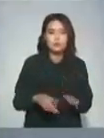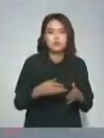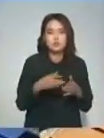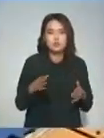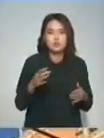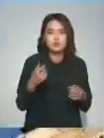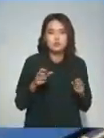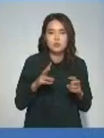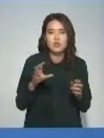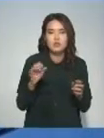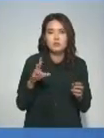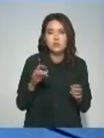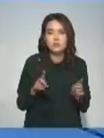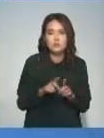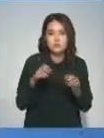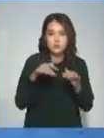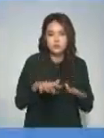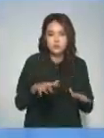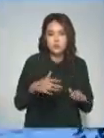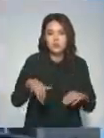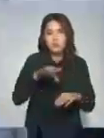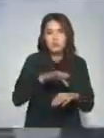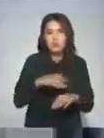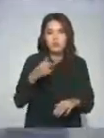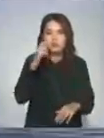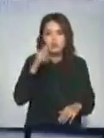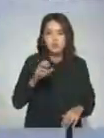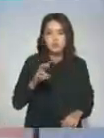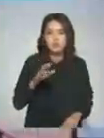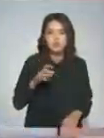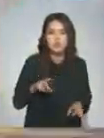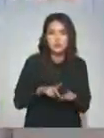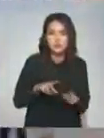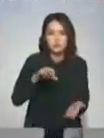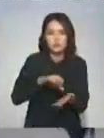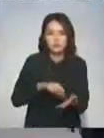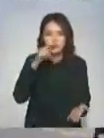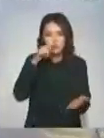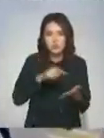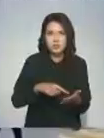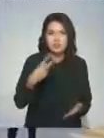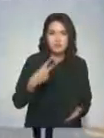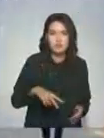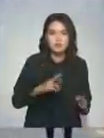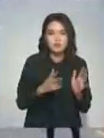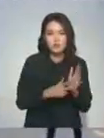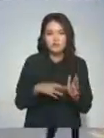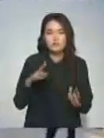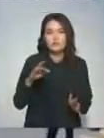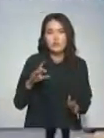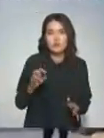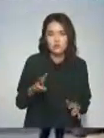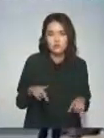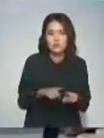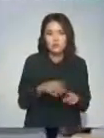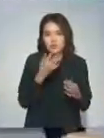атаки дронов. По словам мэра украинской столицы Виталия Кличко, в общей сложности по городу выпущено 28 дронов. Прогремело